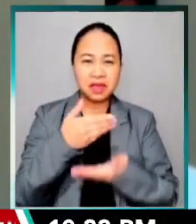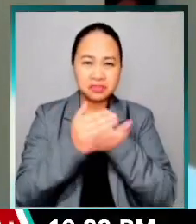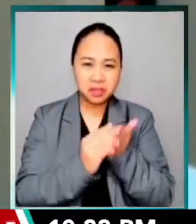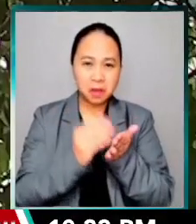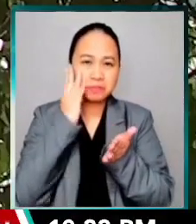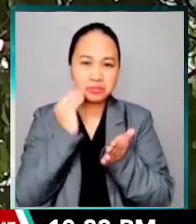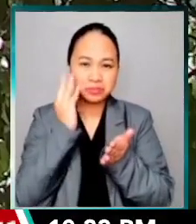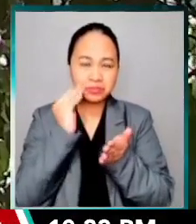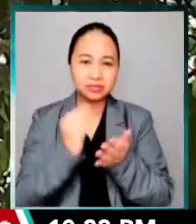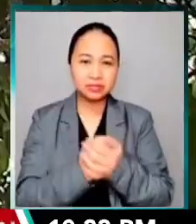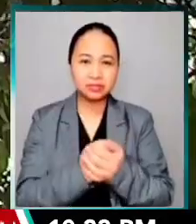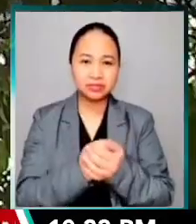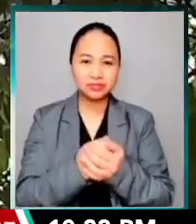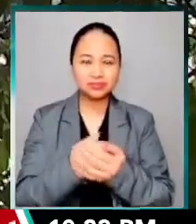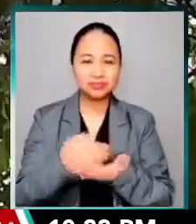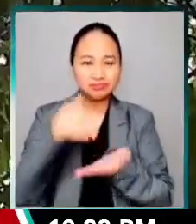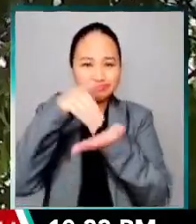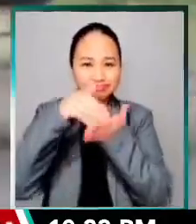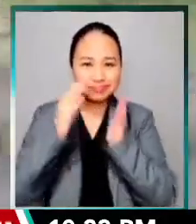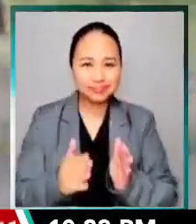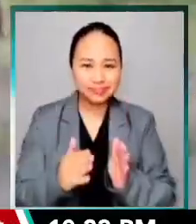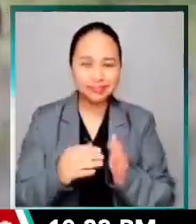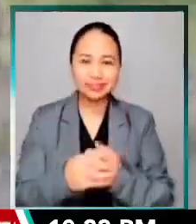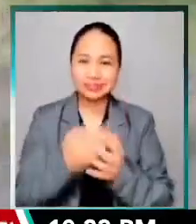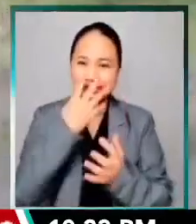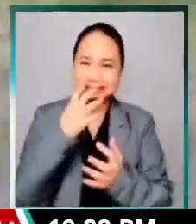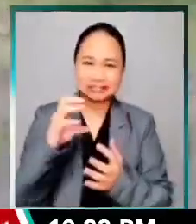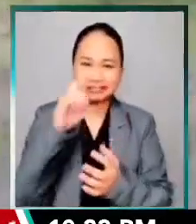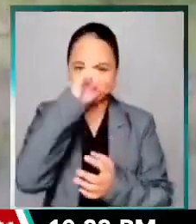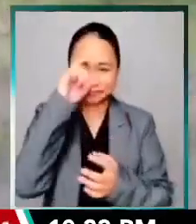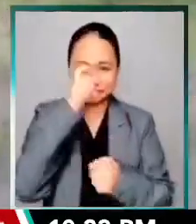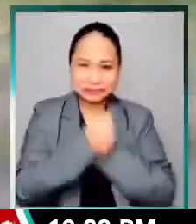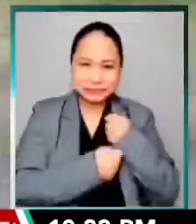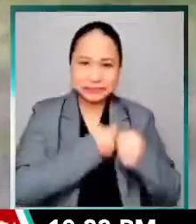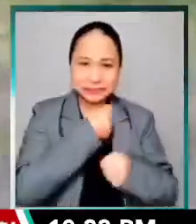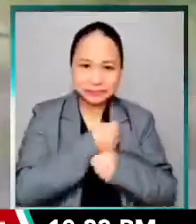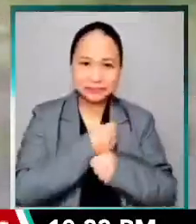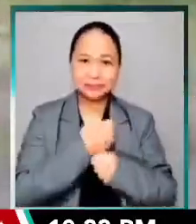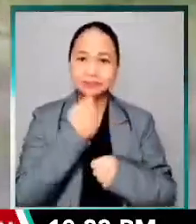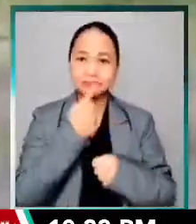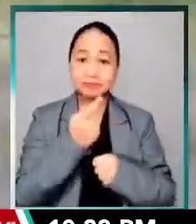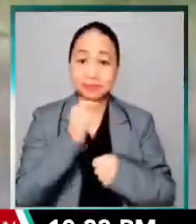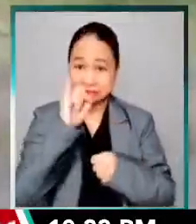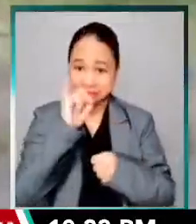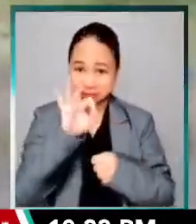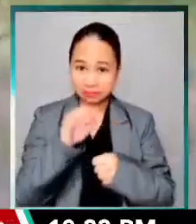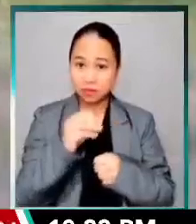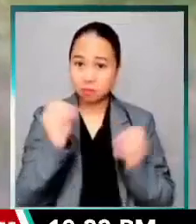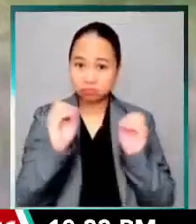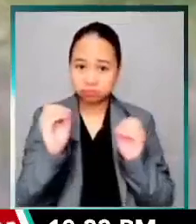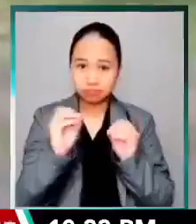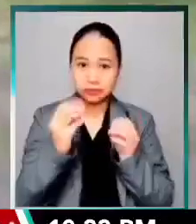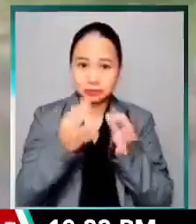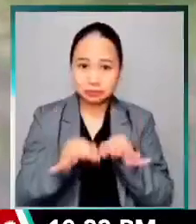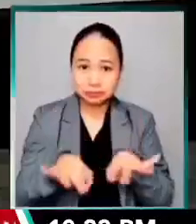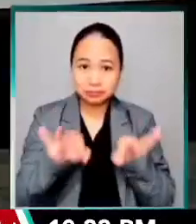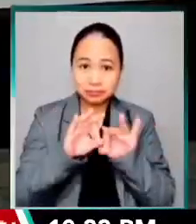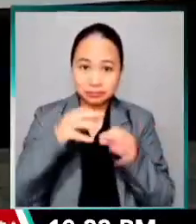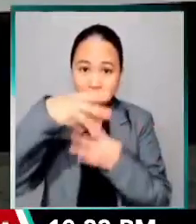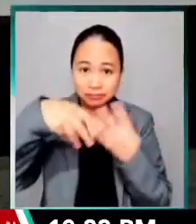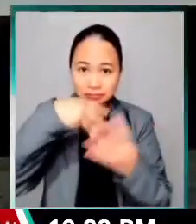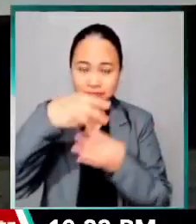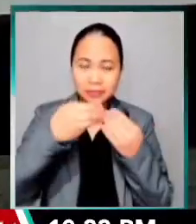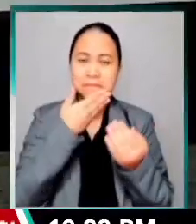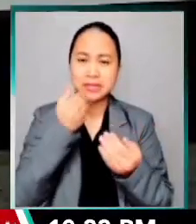yung mga kababayan natin, if wala naman po talagang importanteng lakad, to take shelter from the